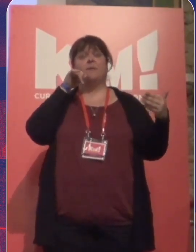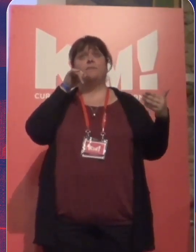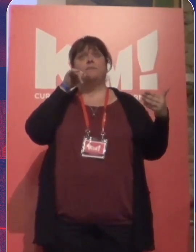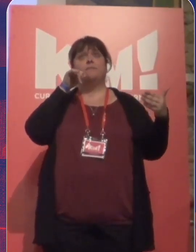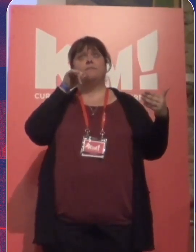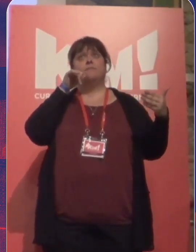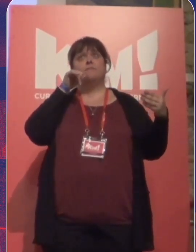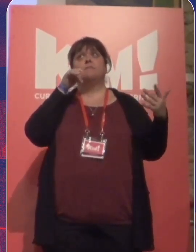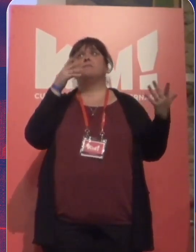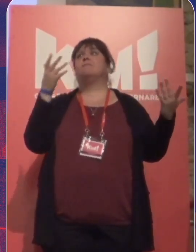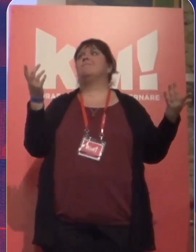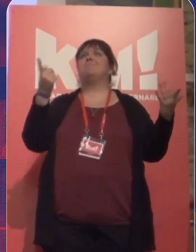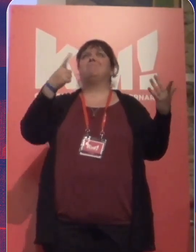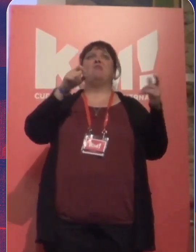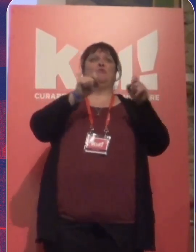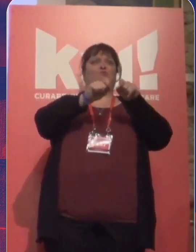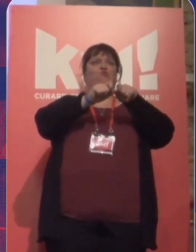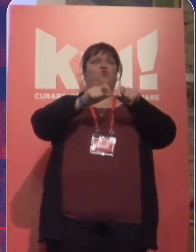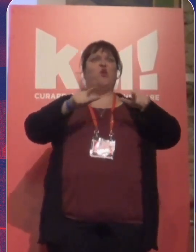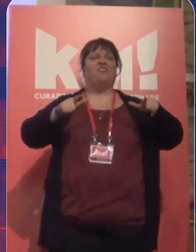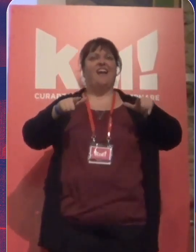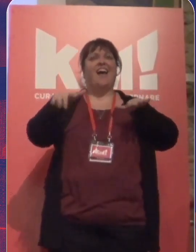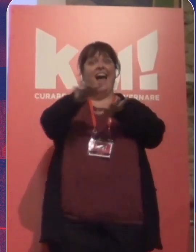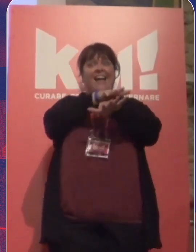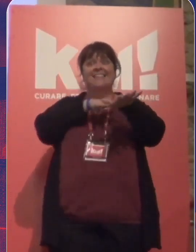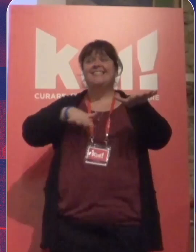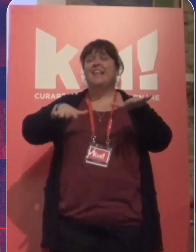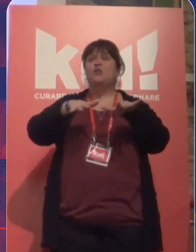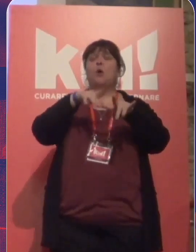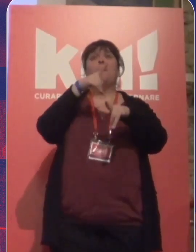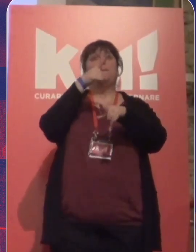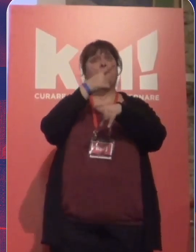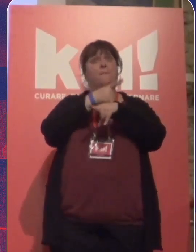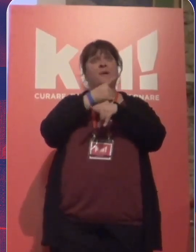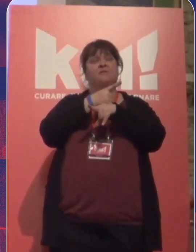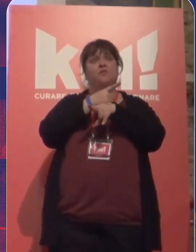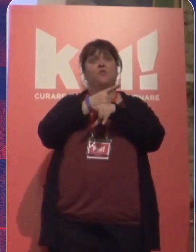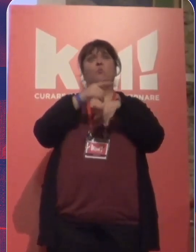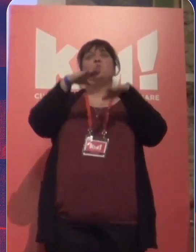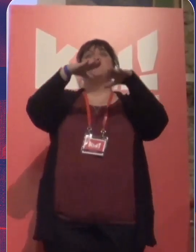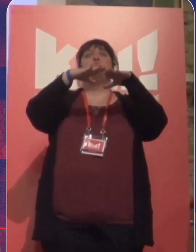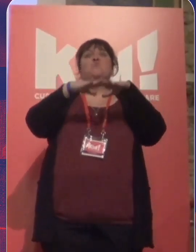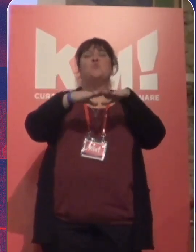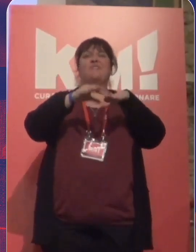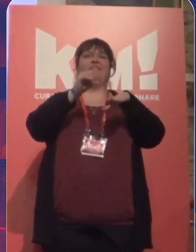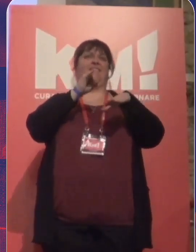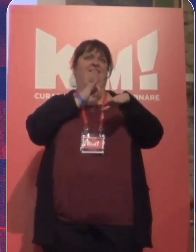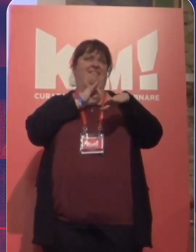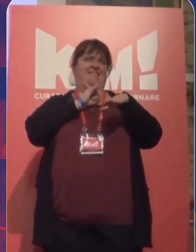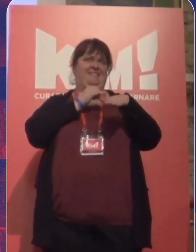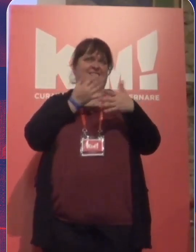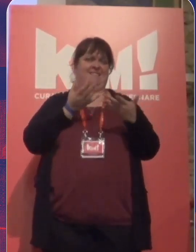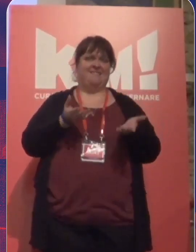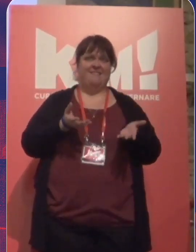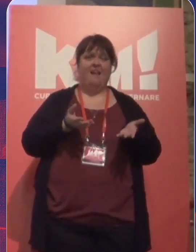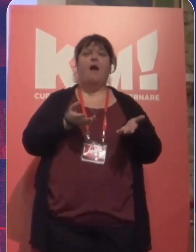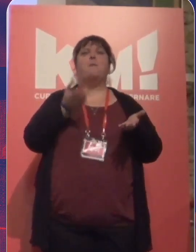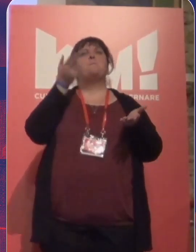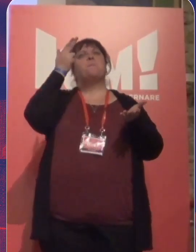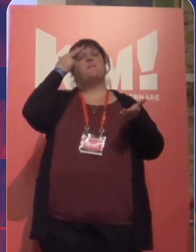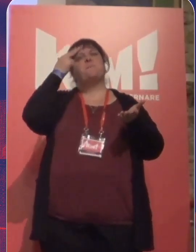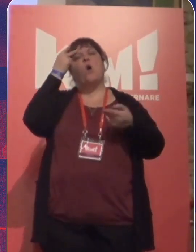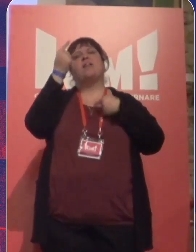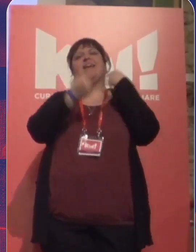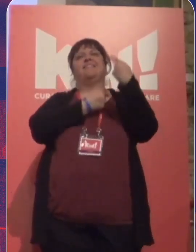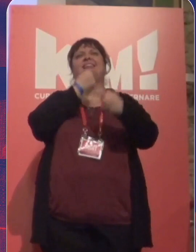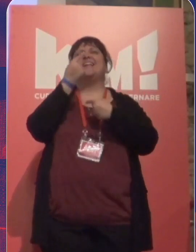città e dei nostri territori hanno bisogno di preservare le loro identità le loro memorie le loro tradizioni i